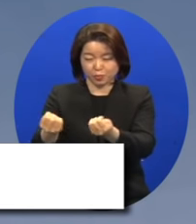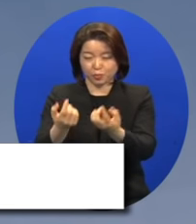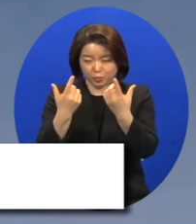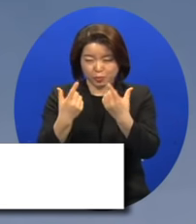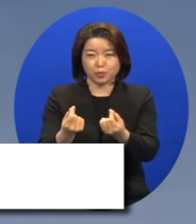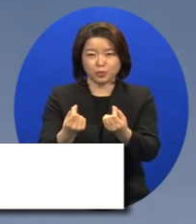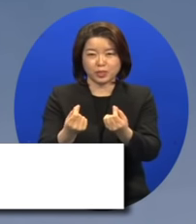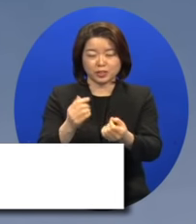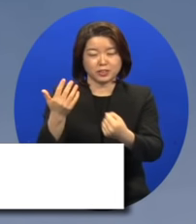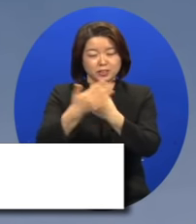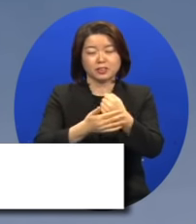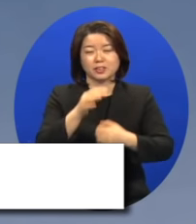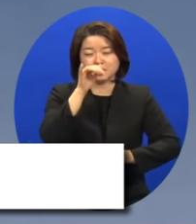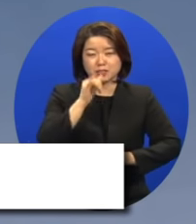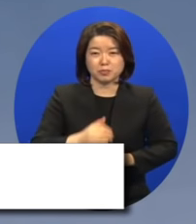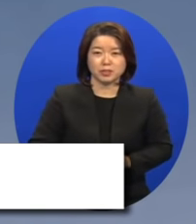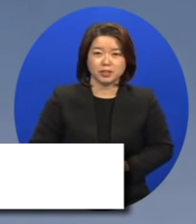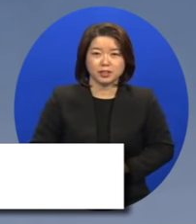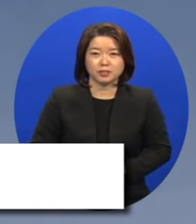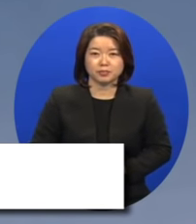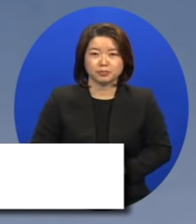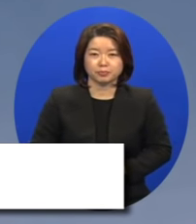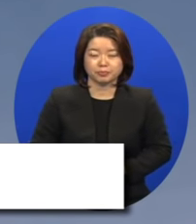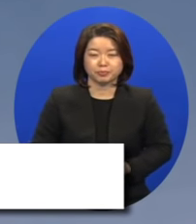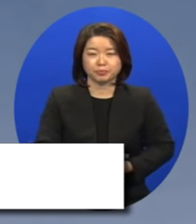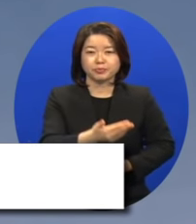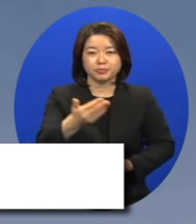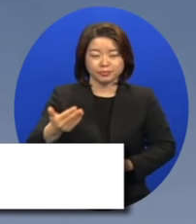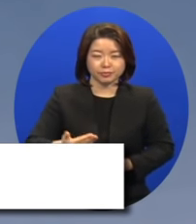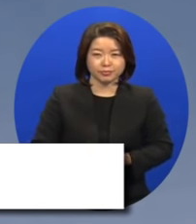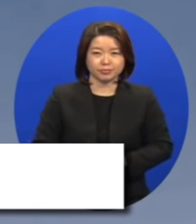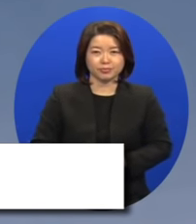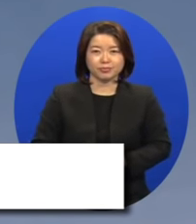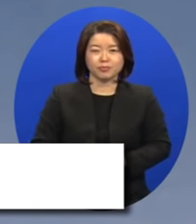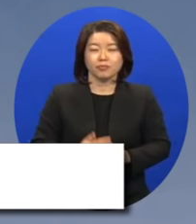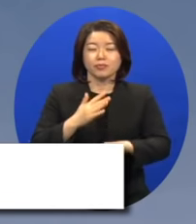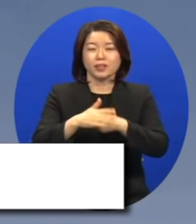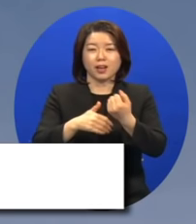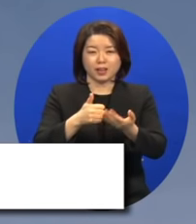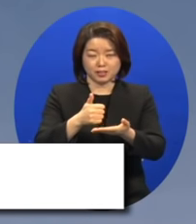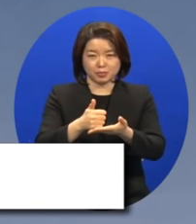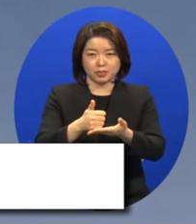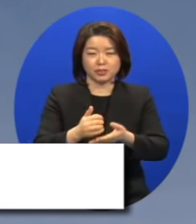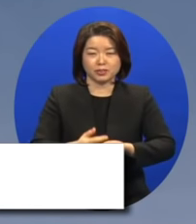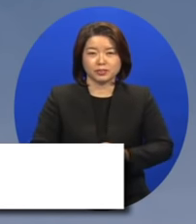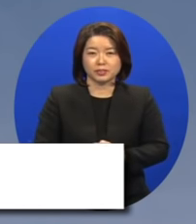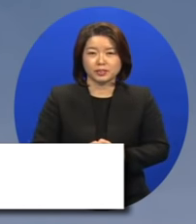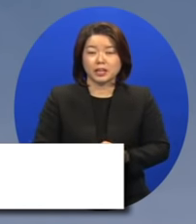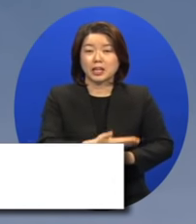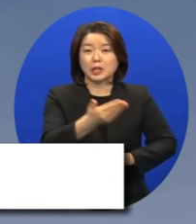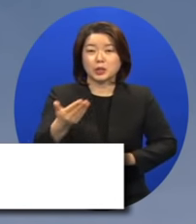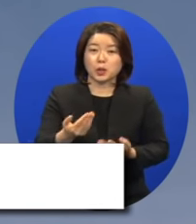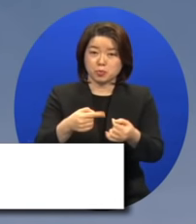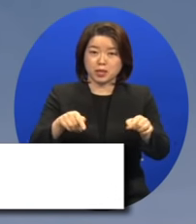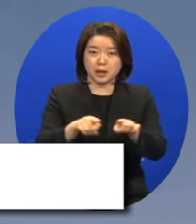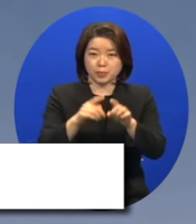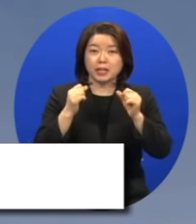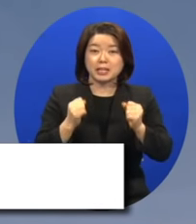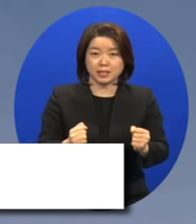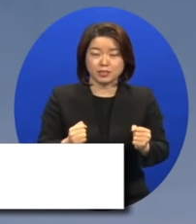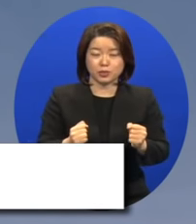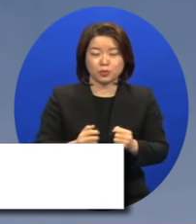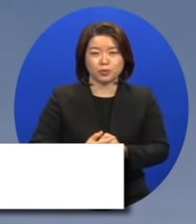에게주어진은혜입니다.여러분,하나님은 여러분과함께하시며